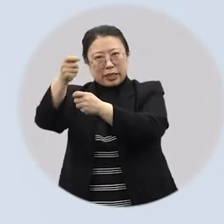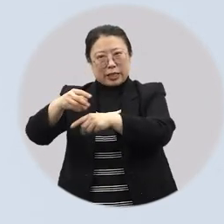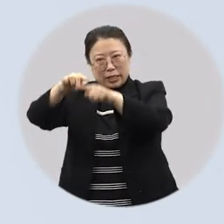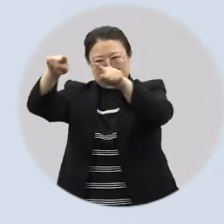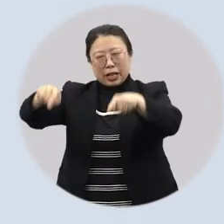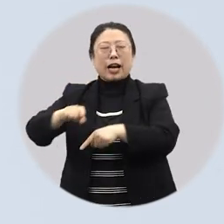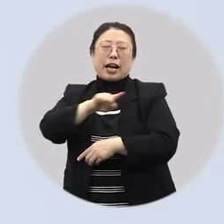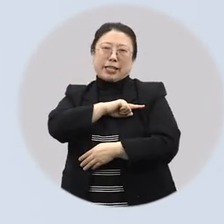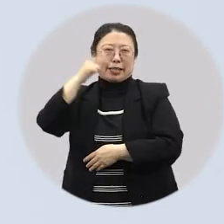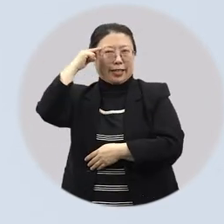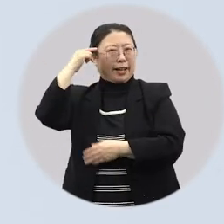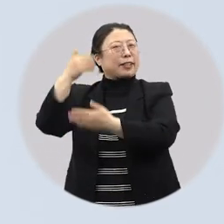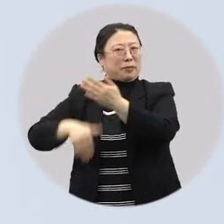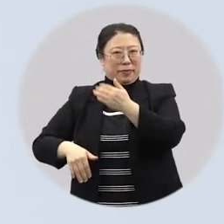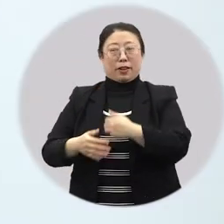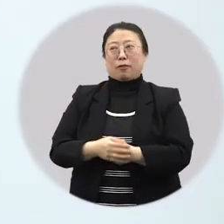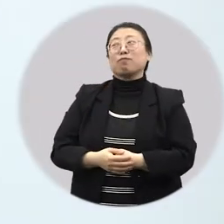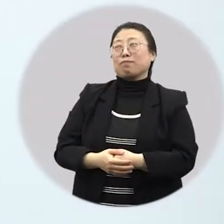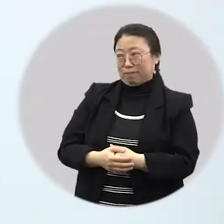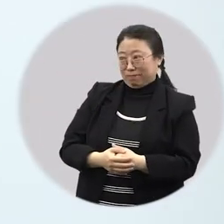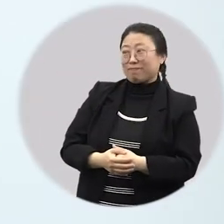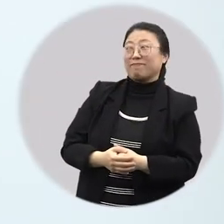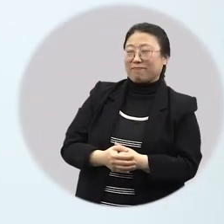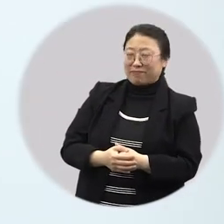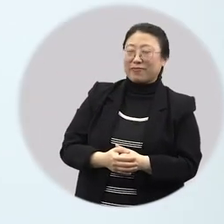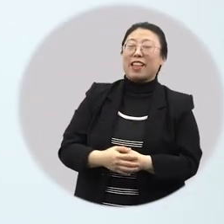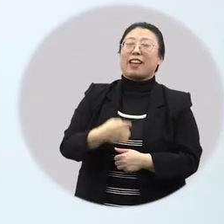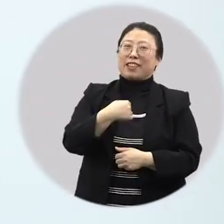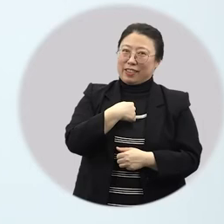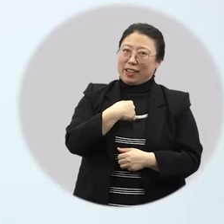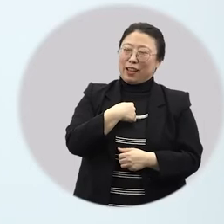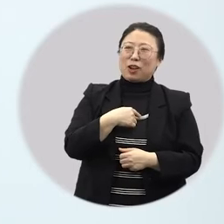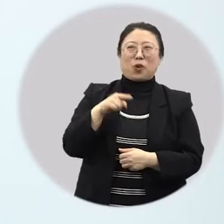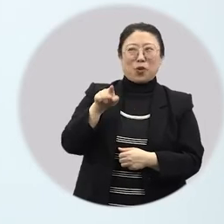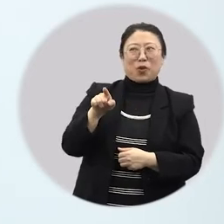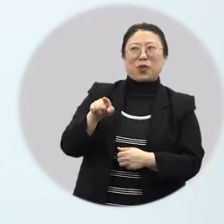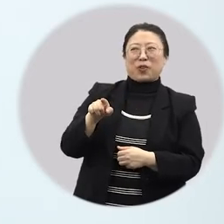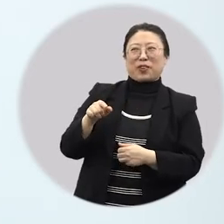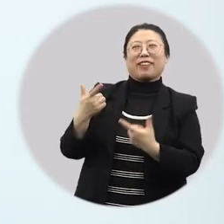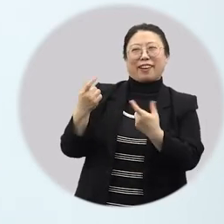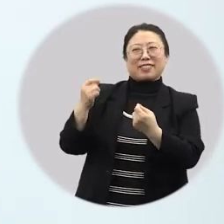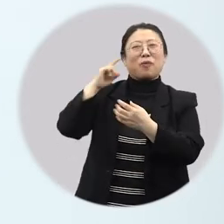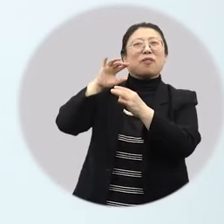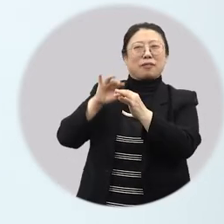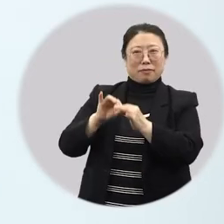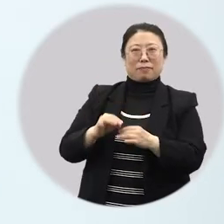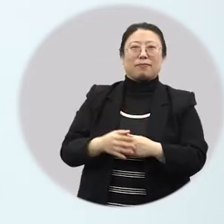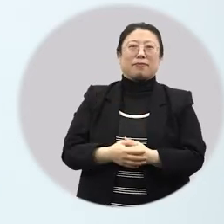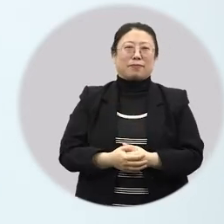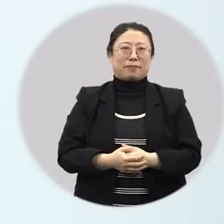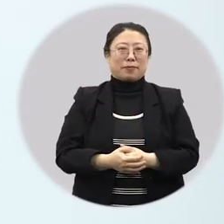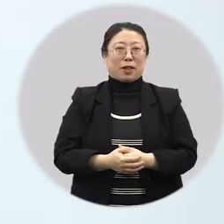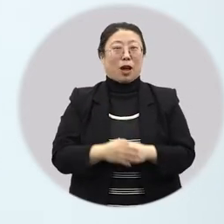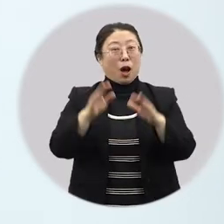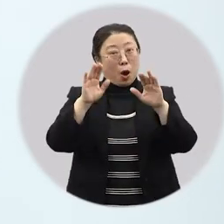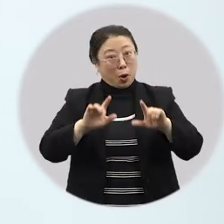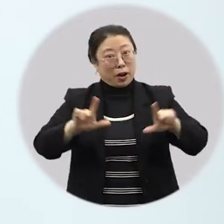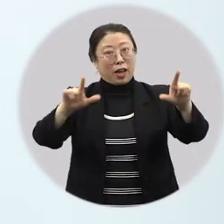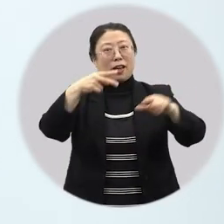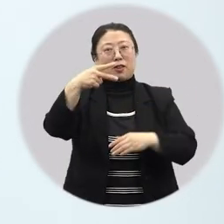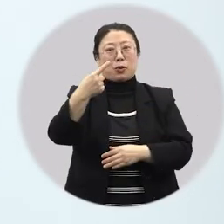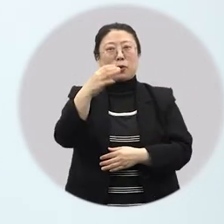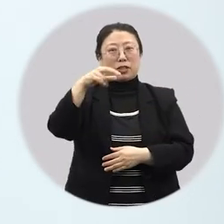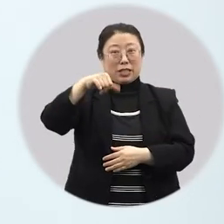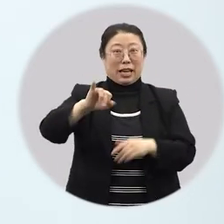가장 인상적이었어요 선생님도 그 부분이 가장 인상 깊었어요 올해 동지에는